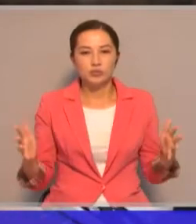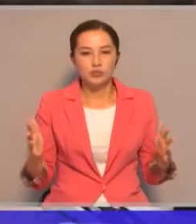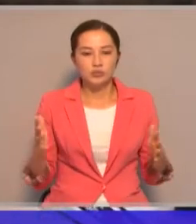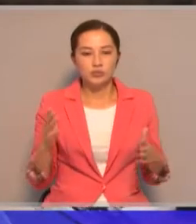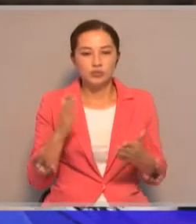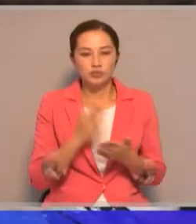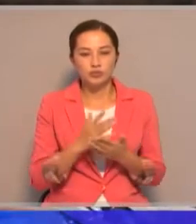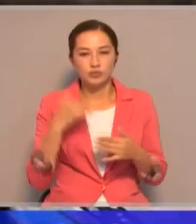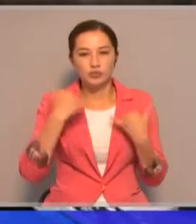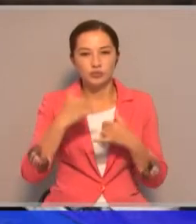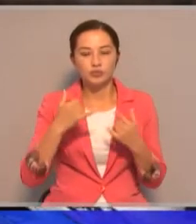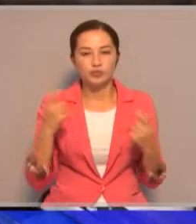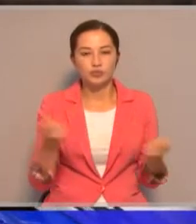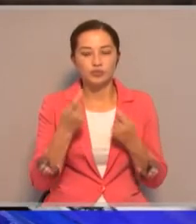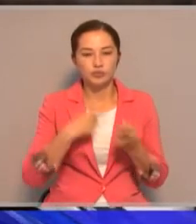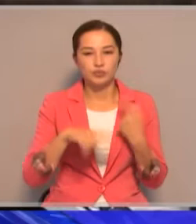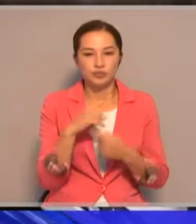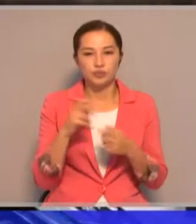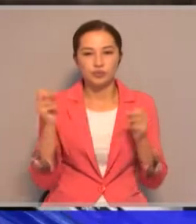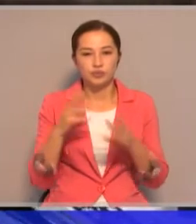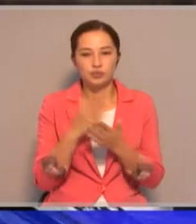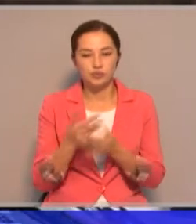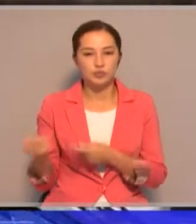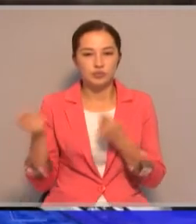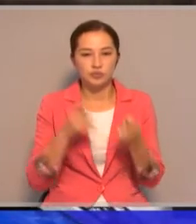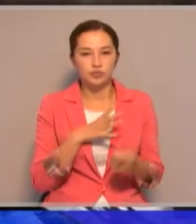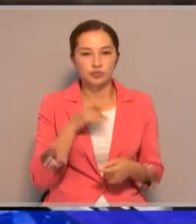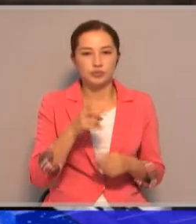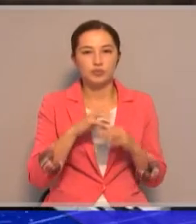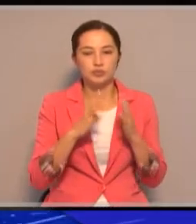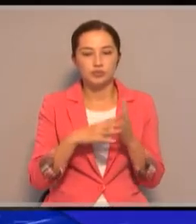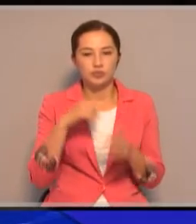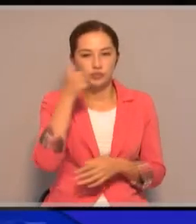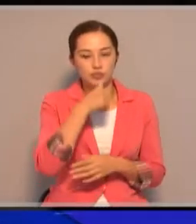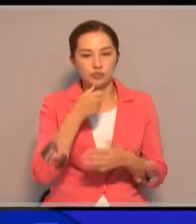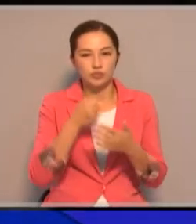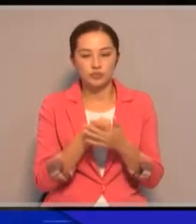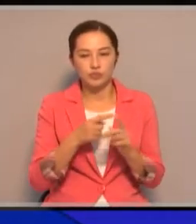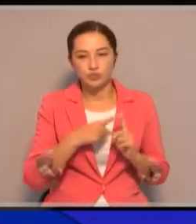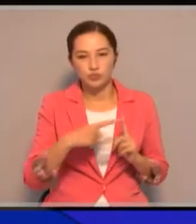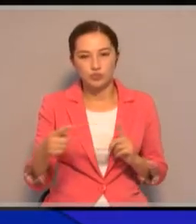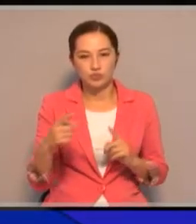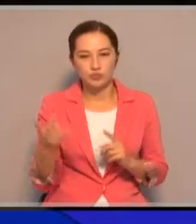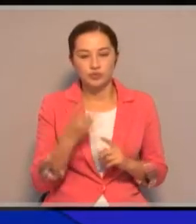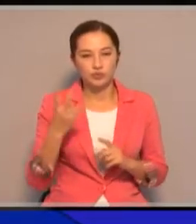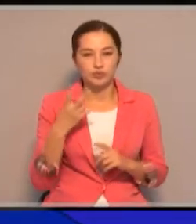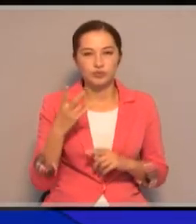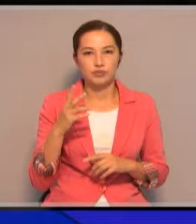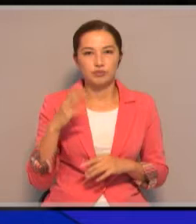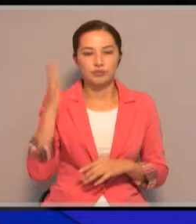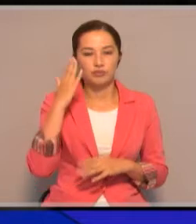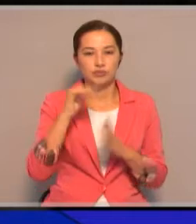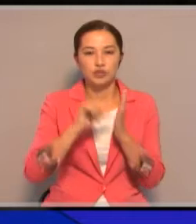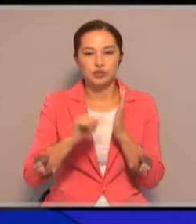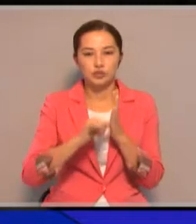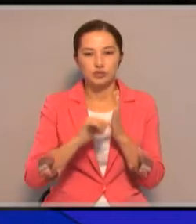Голштейн бағатынан мал шаруашылық қожалығынан әкелгенбіз. Осы 2019-дан бері айналысып отыр. Қазір таңда 60 бастан жоғары